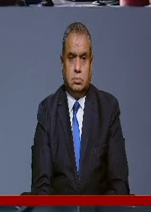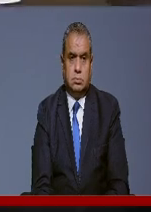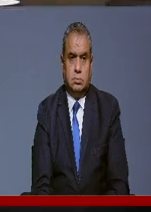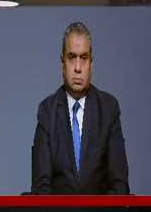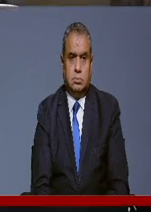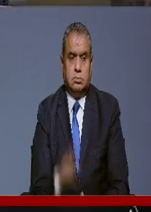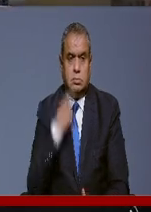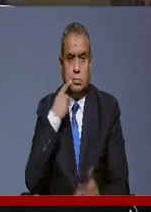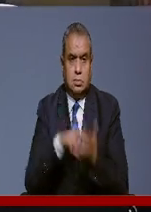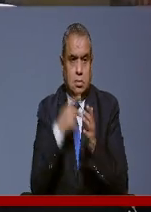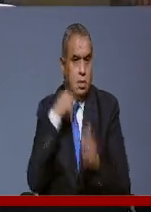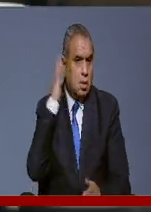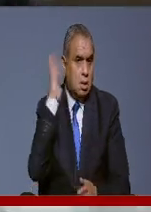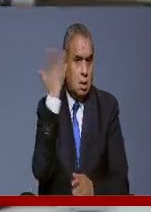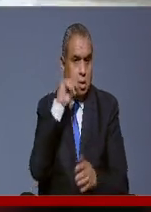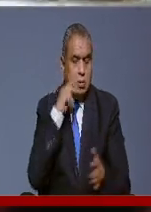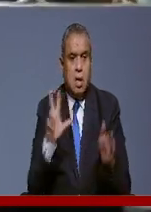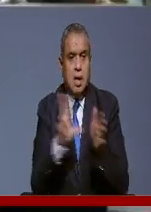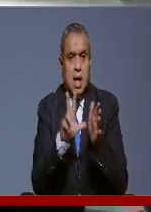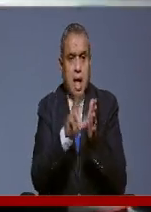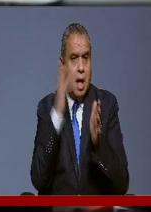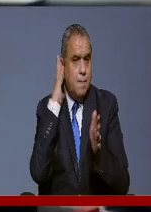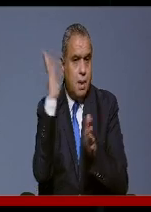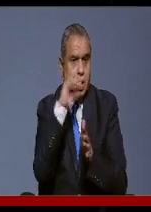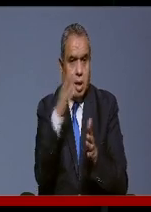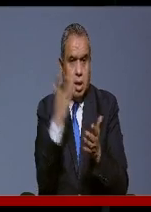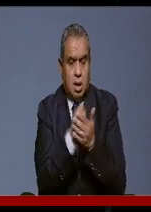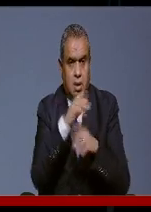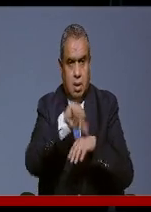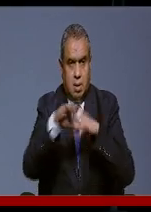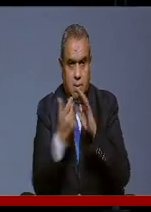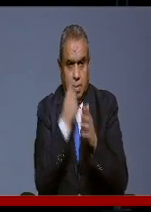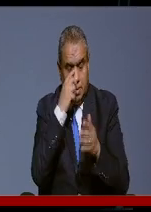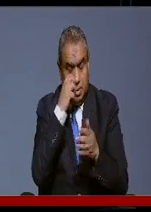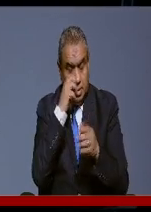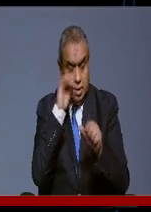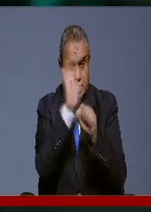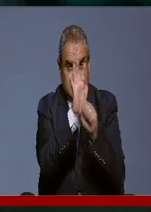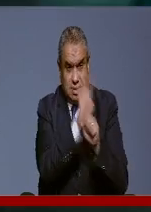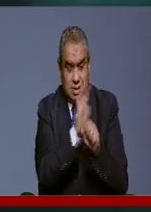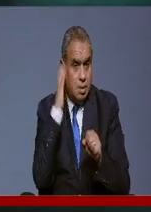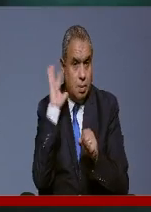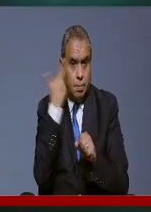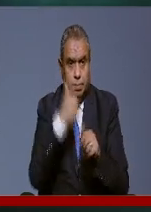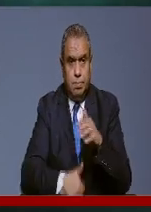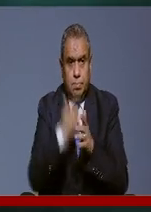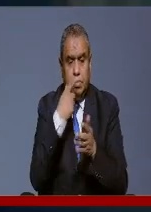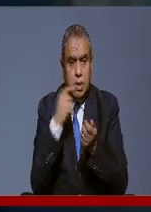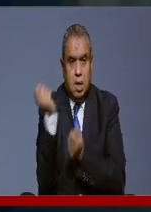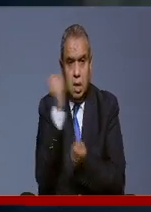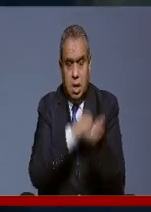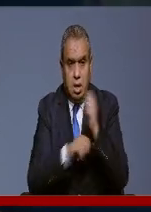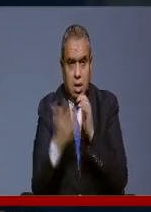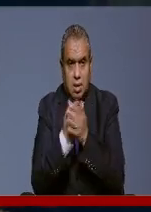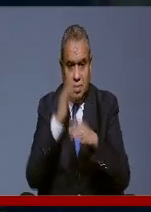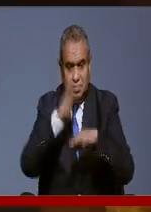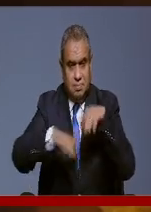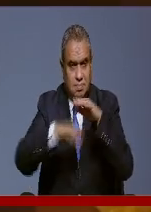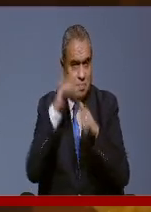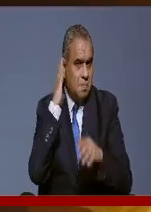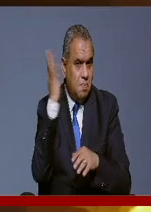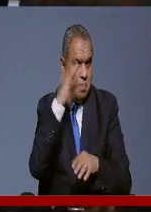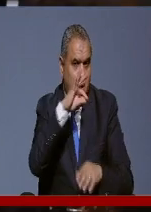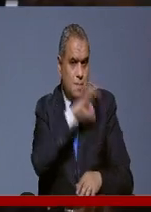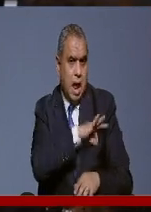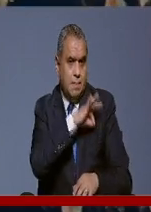احنا طول عمرنا بنقدر الصناعه متصله حتى في لغتنا احنا اللي قلنا ان الحركه بركه وصاحب